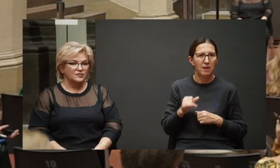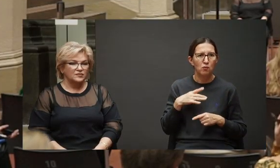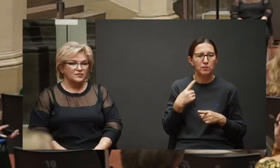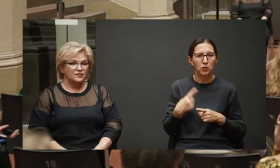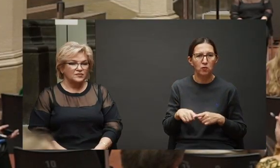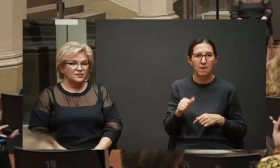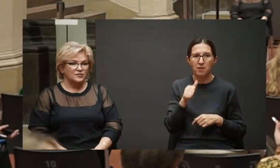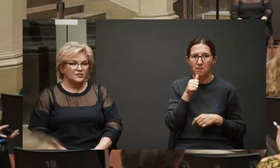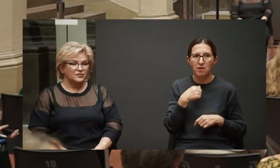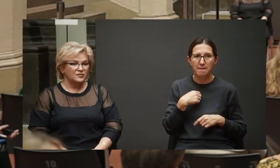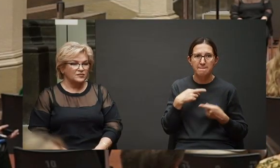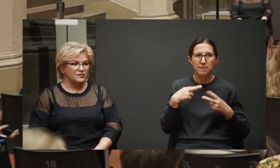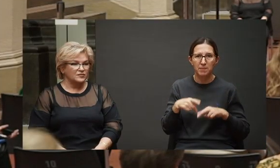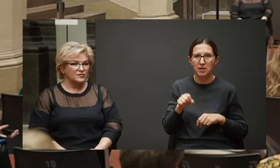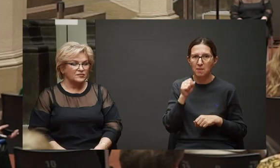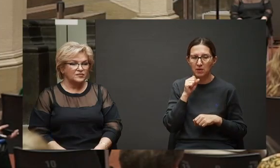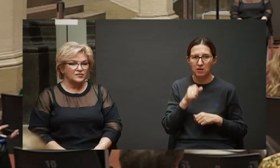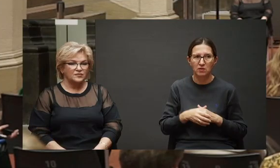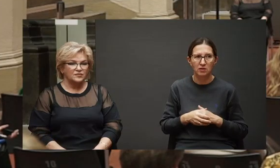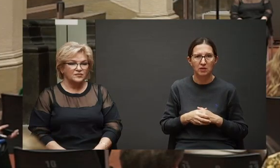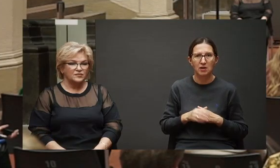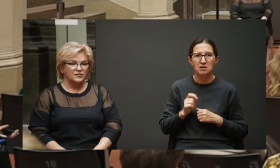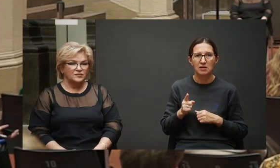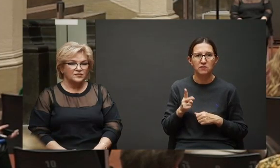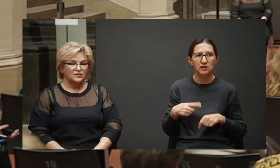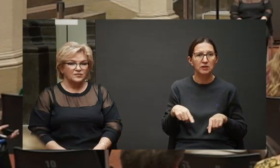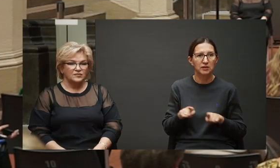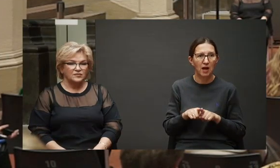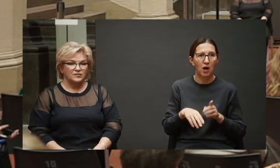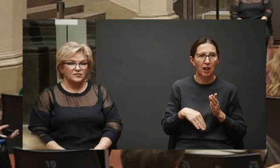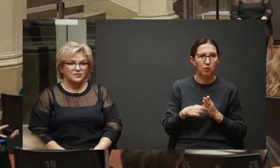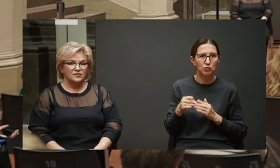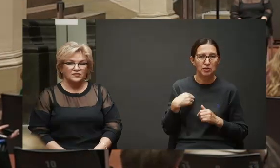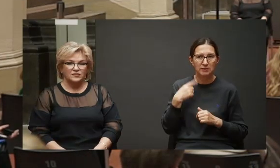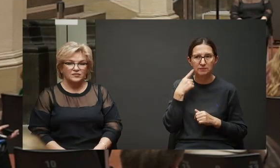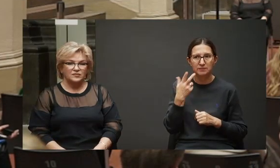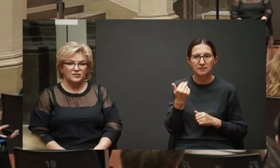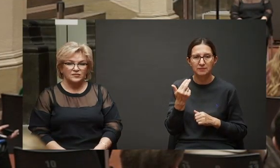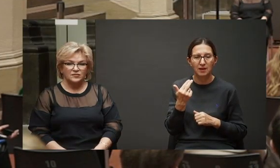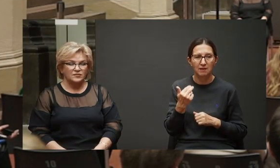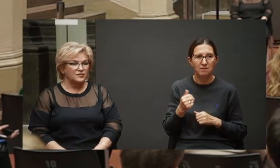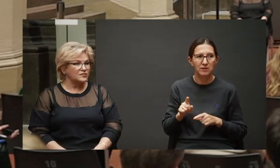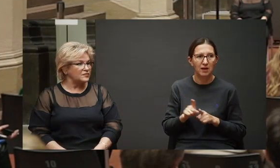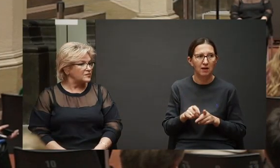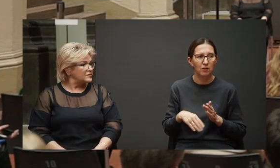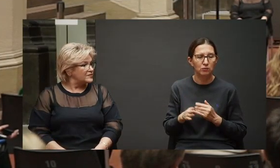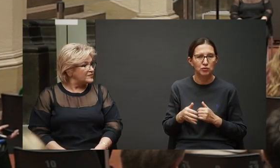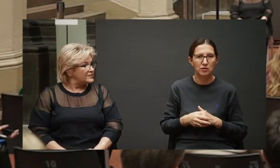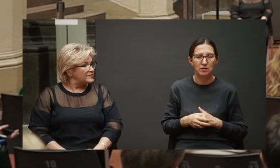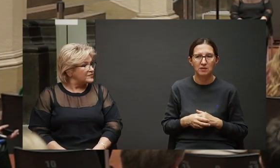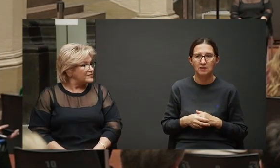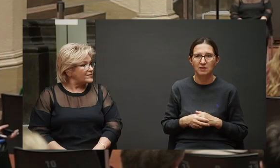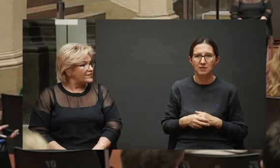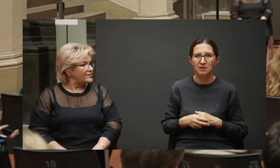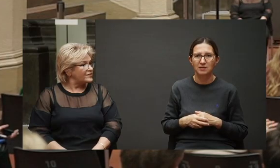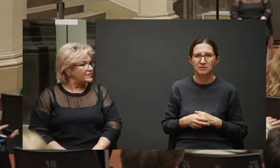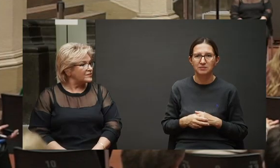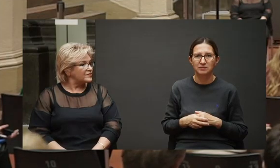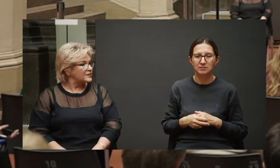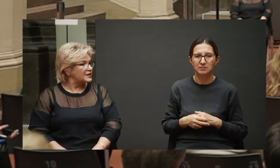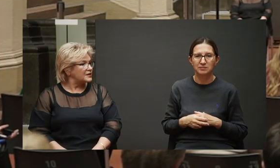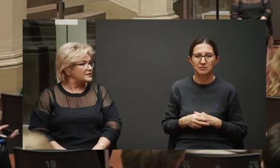Микрофон? Давайте попробуем поменять микрофон. Раз, да. Раз, раз. Вот так лучше меня слышно или тоже? Давай.